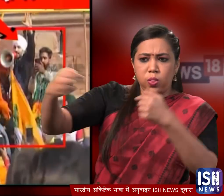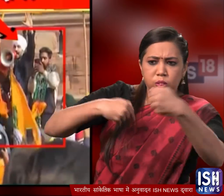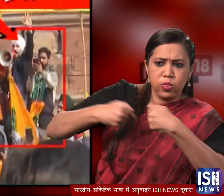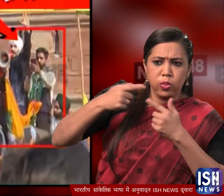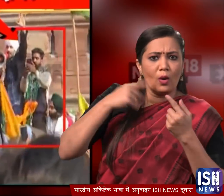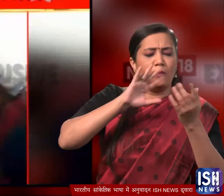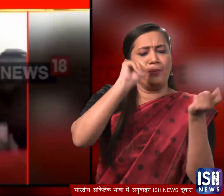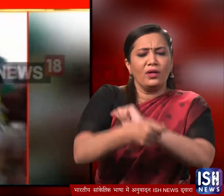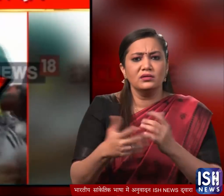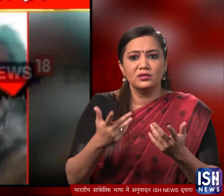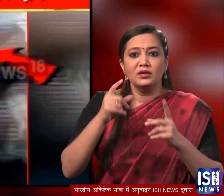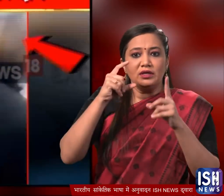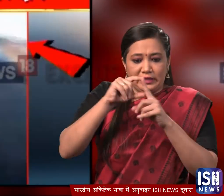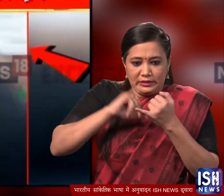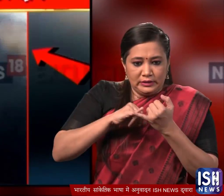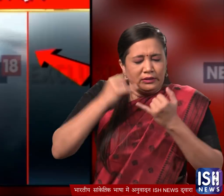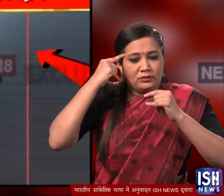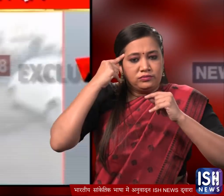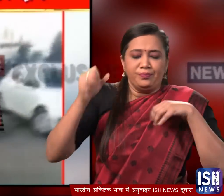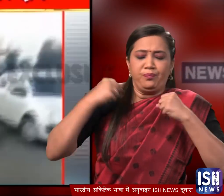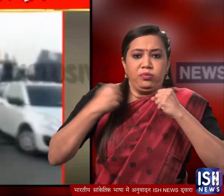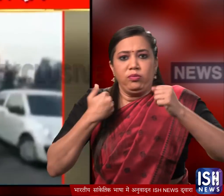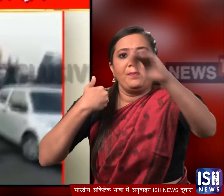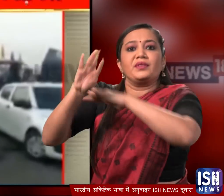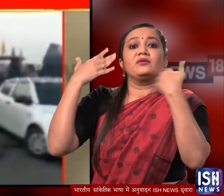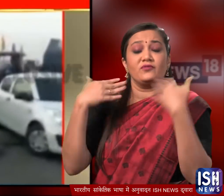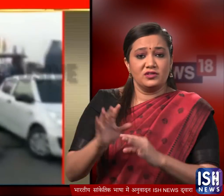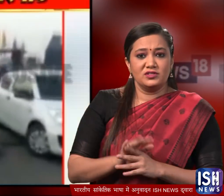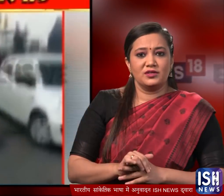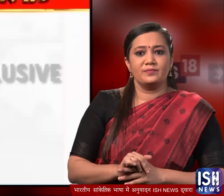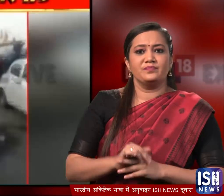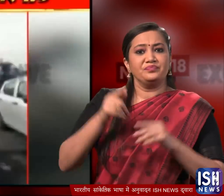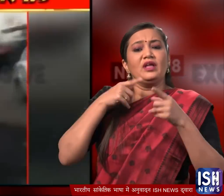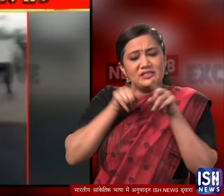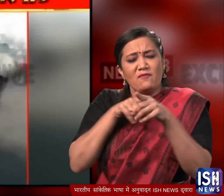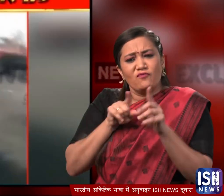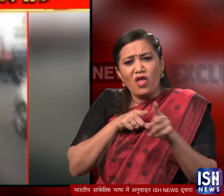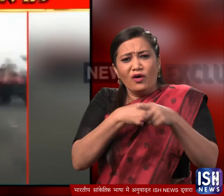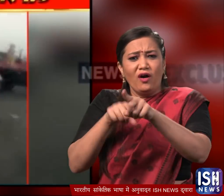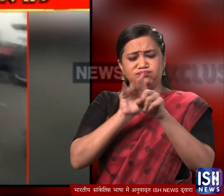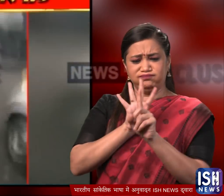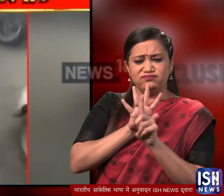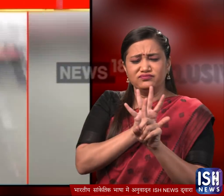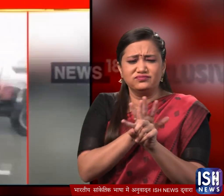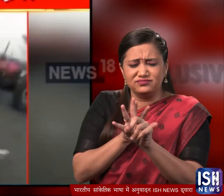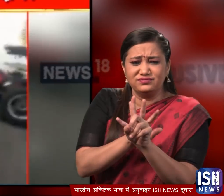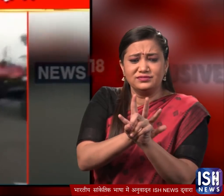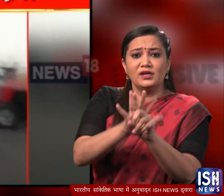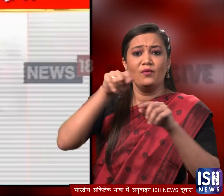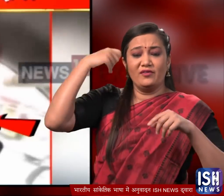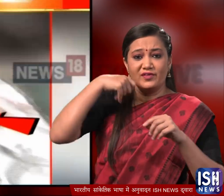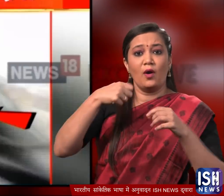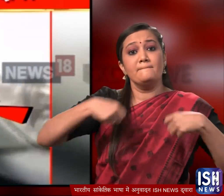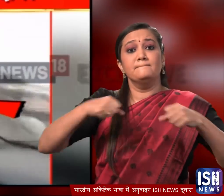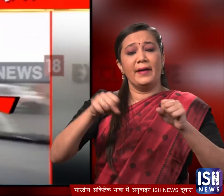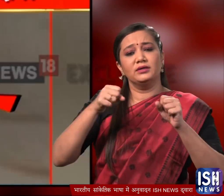पटरी से उतार दिया। इसलिए ट्रैक्टर पर बैठा दीप अगले ही पल दौड़ता हुआ दिखने लगा। काफी देर तक किसानों ने दीप का पीछा किया। एक वीडियो